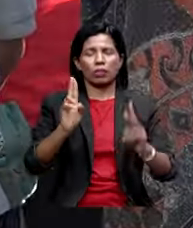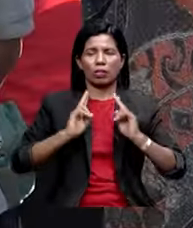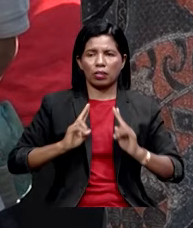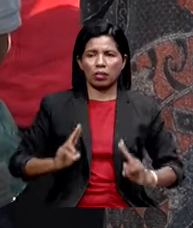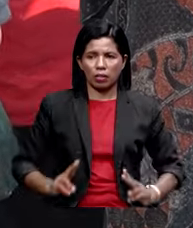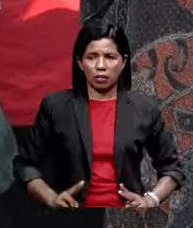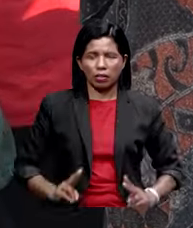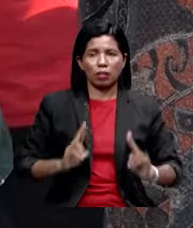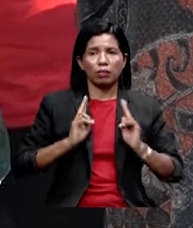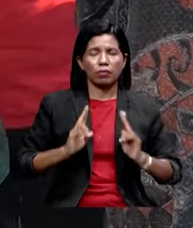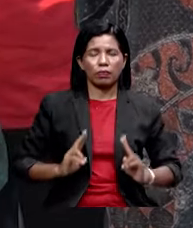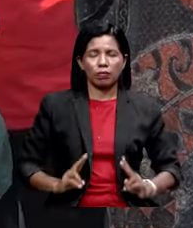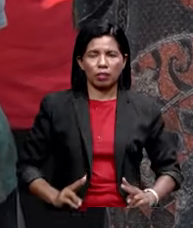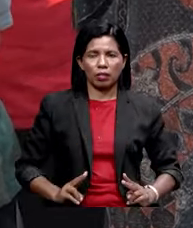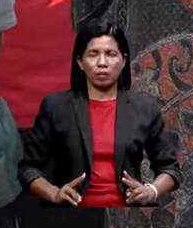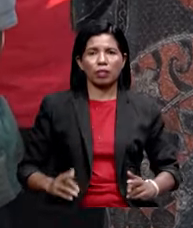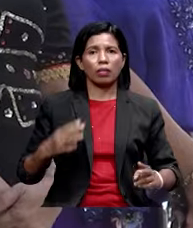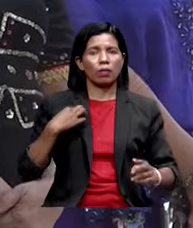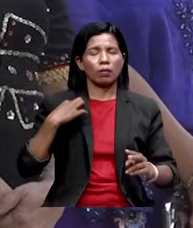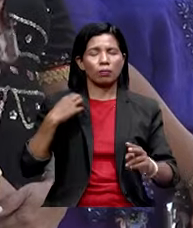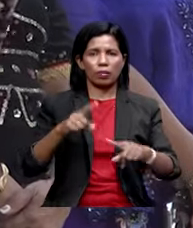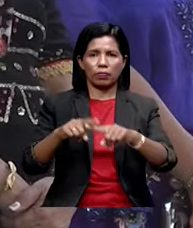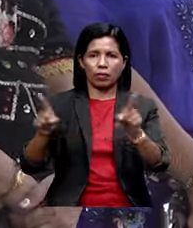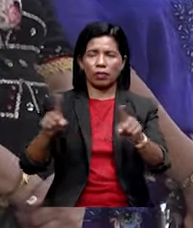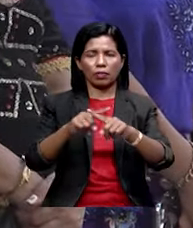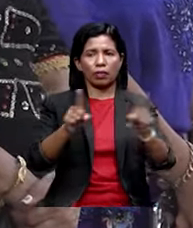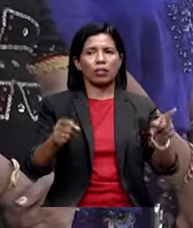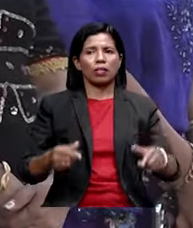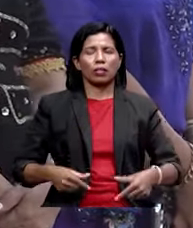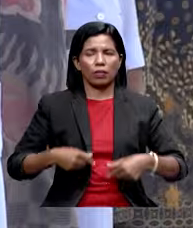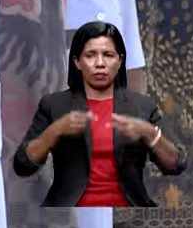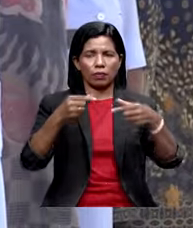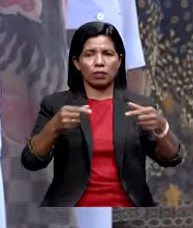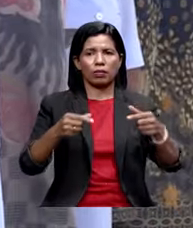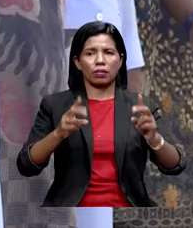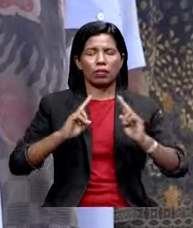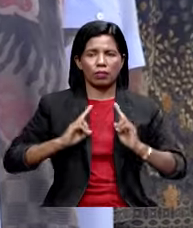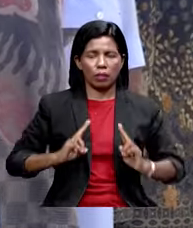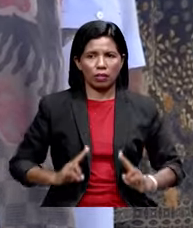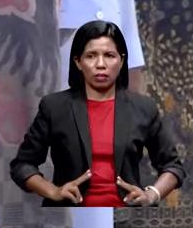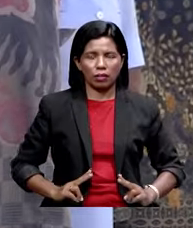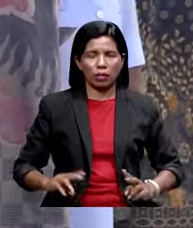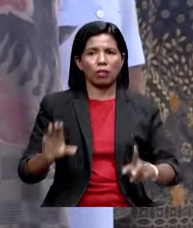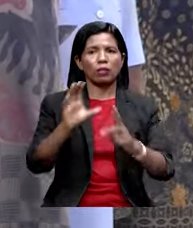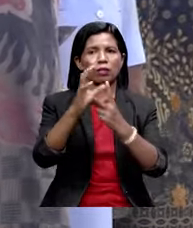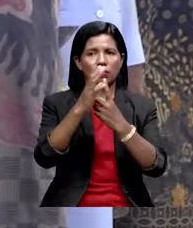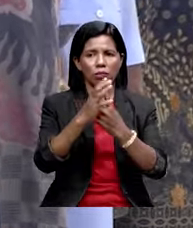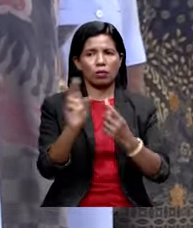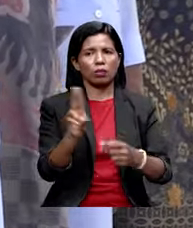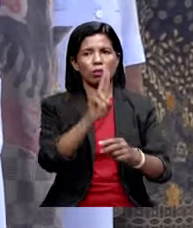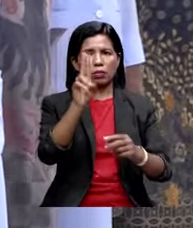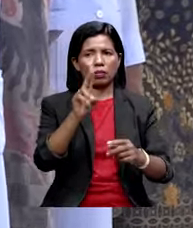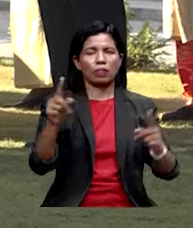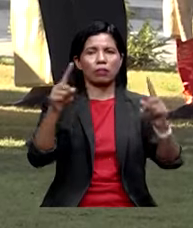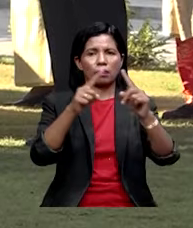adat masing-masing masing-masing memberikan pakaian adat yang digunakan untuk